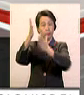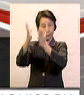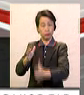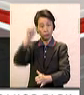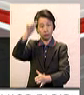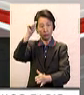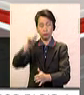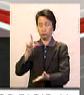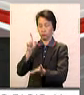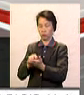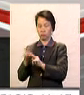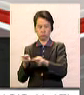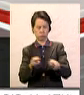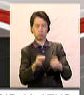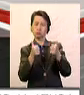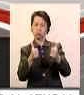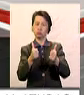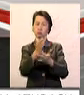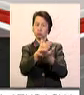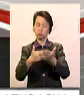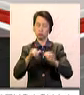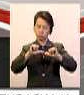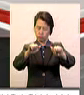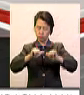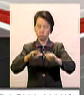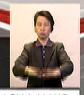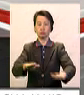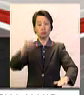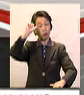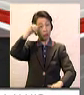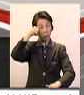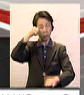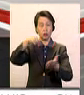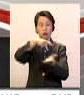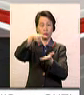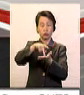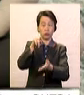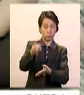Harun meninjau keberkesanan sesi terapi kanak-kanak autism di pusat tersebut.